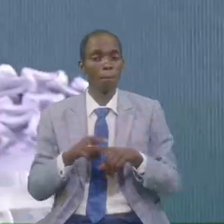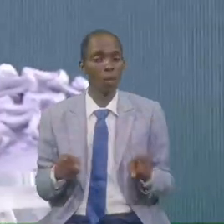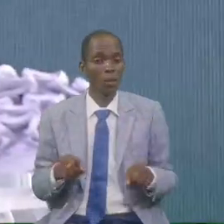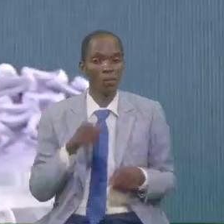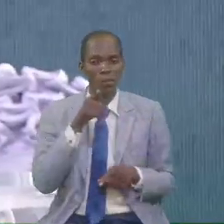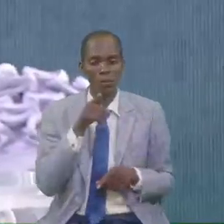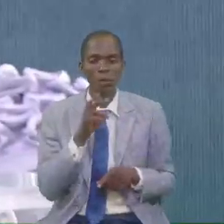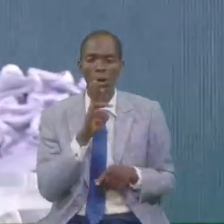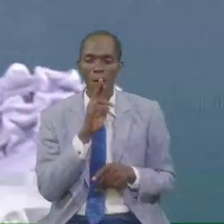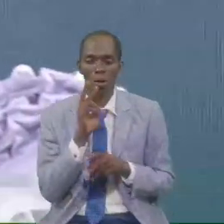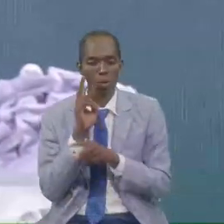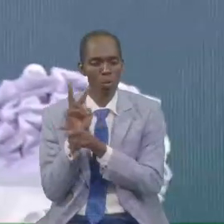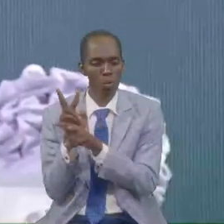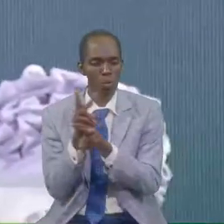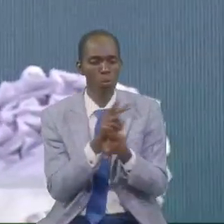Mais tu es vigilant.